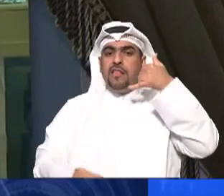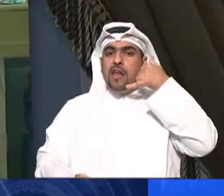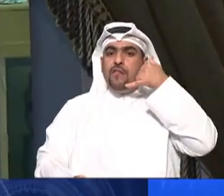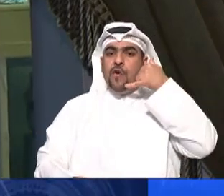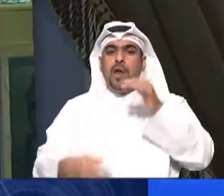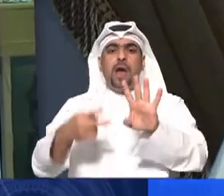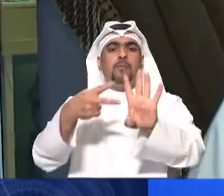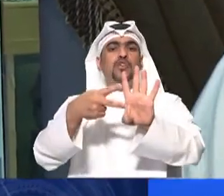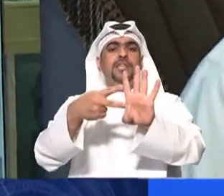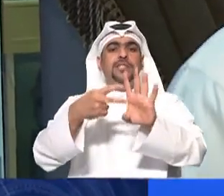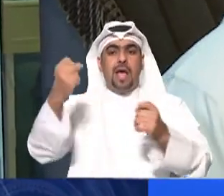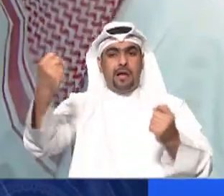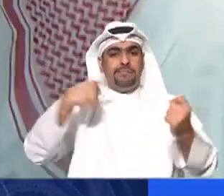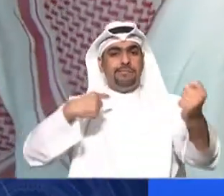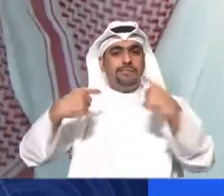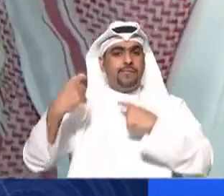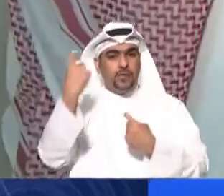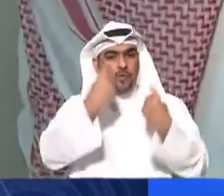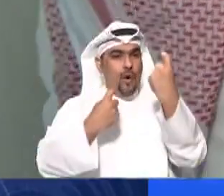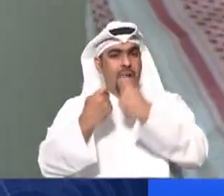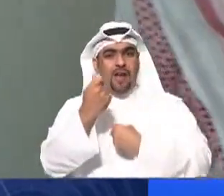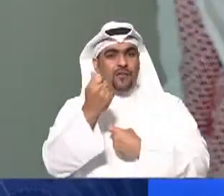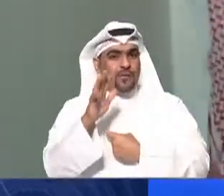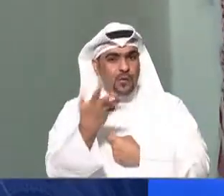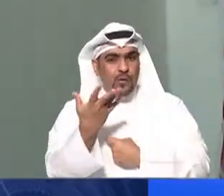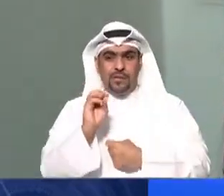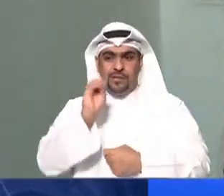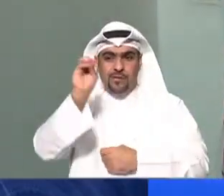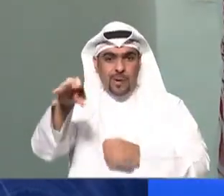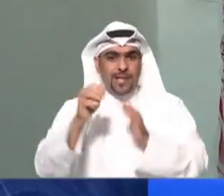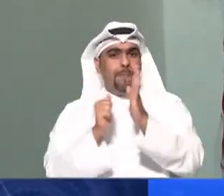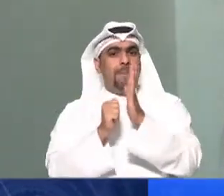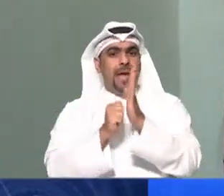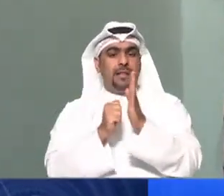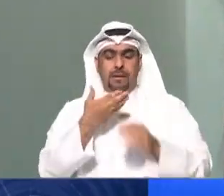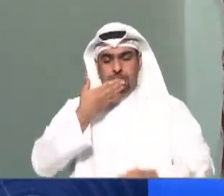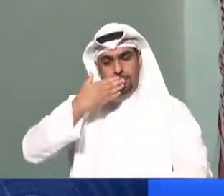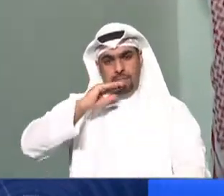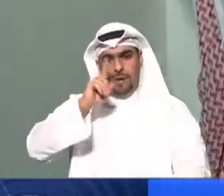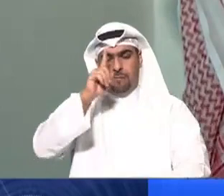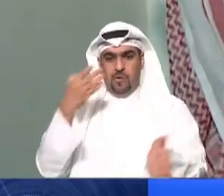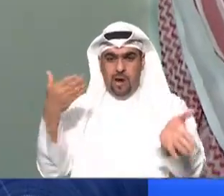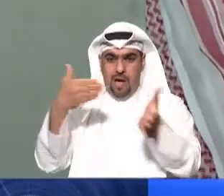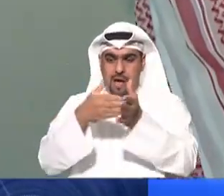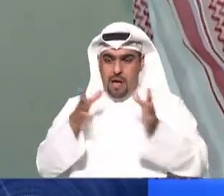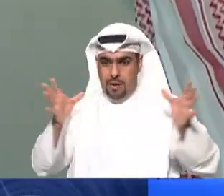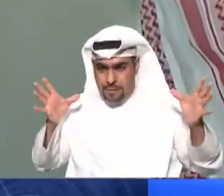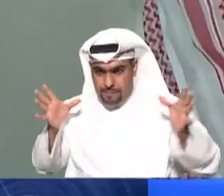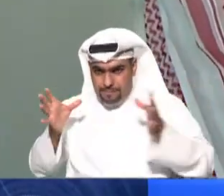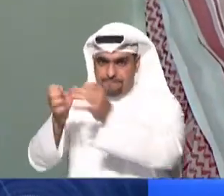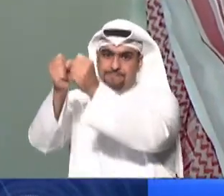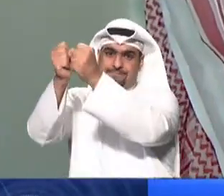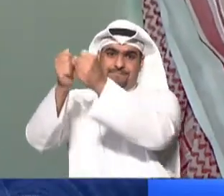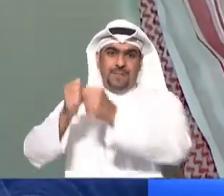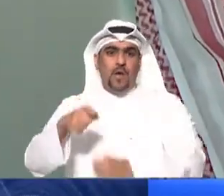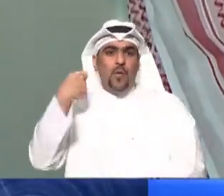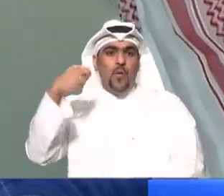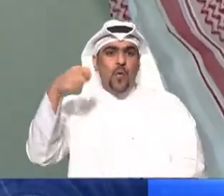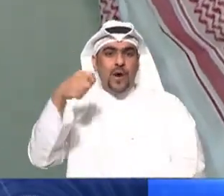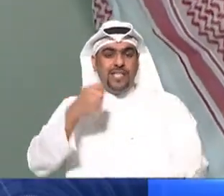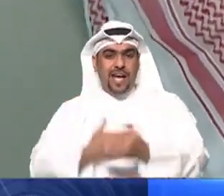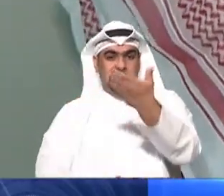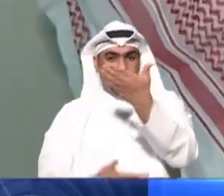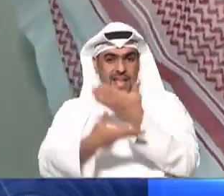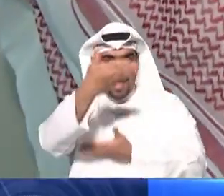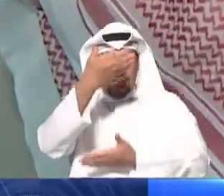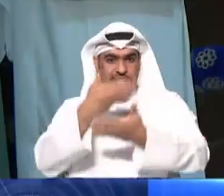المرصاد لجميع المخالفين. وزارة التجارة والصناعة تؤكد عبر هذه الجهود المضنية أن سمعة دولة